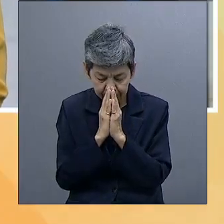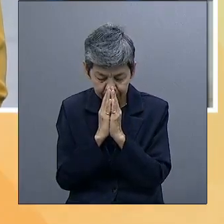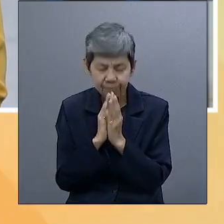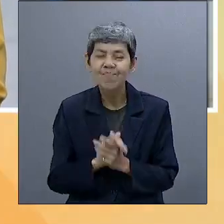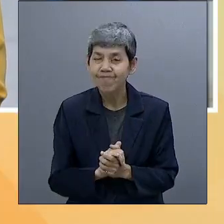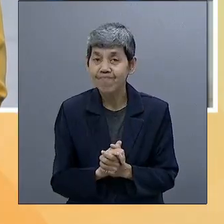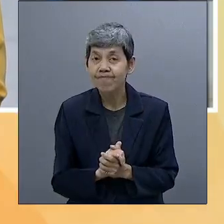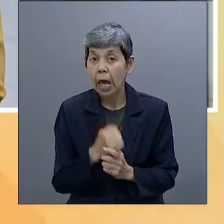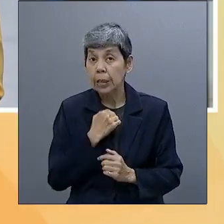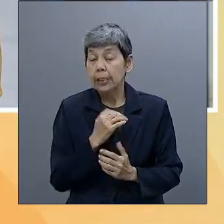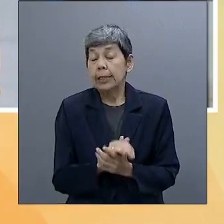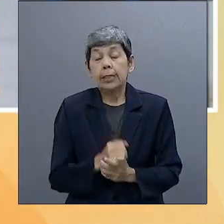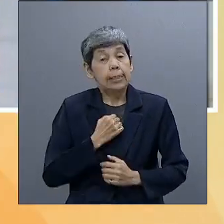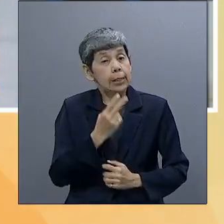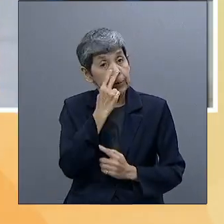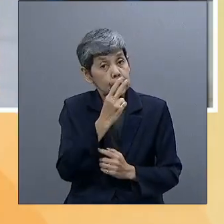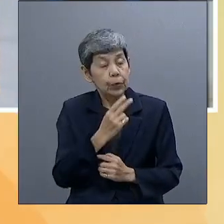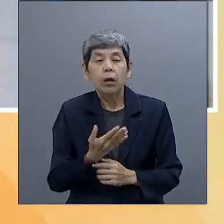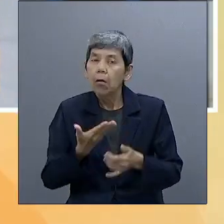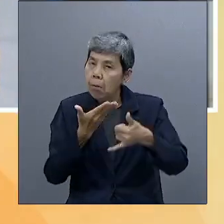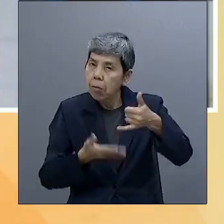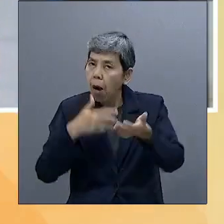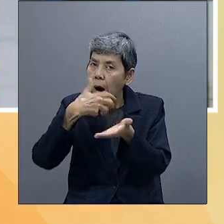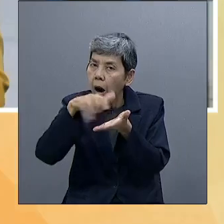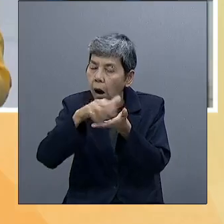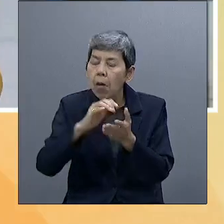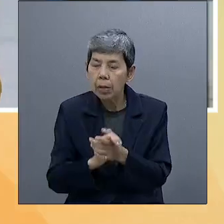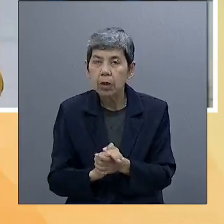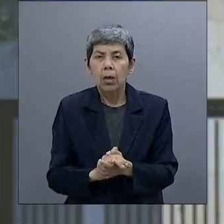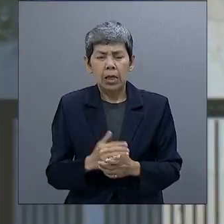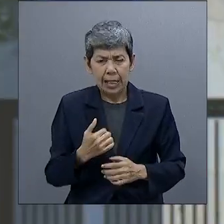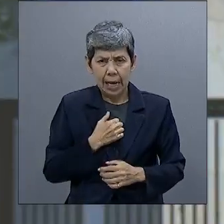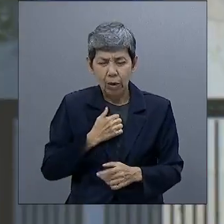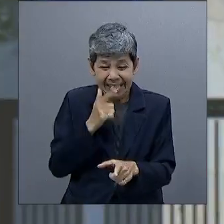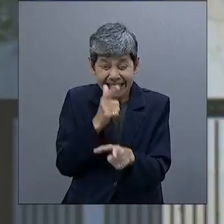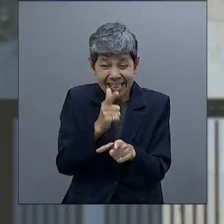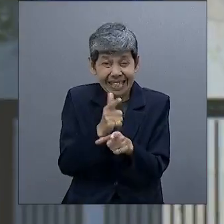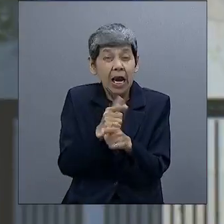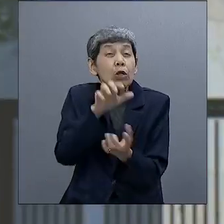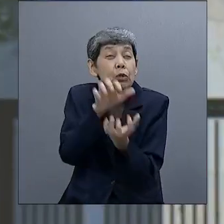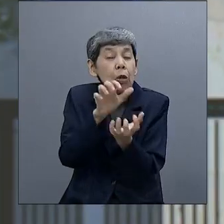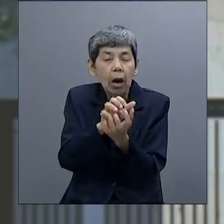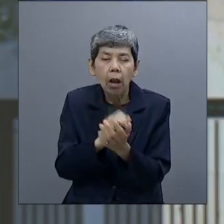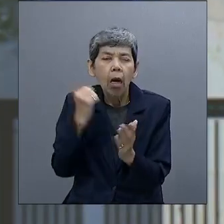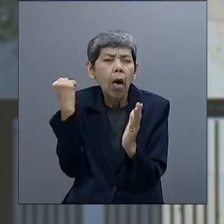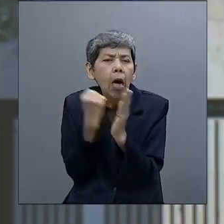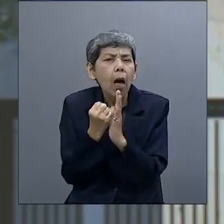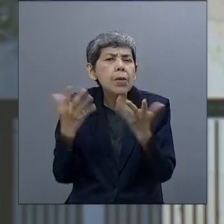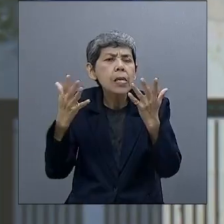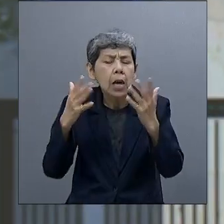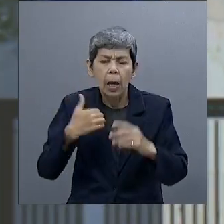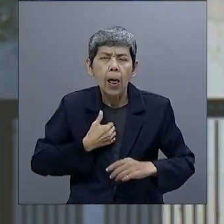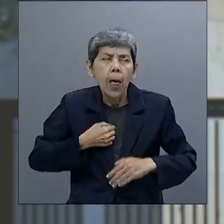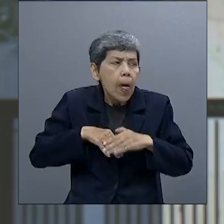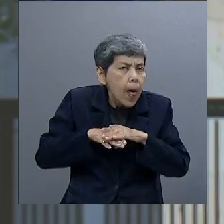นี่แหละค่ะคุณผู้ชมขาอย่างที่ท่านอนันต์บอกไปนะคะว่าการที่เลี้ยงจระเข้โดยที่ไม่ได้รับอนุญาตนะคะอาจจะ